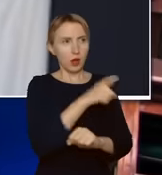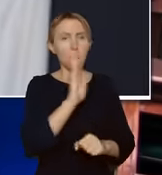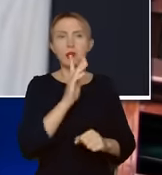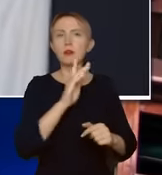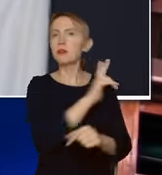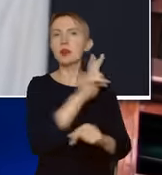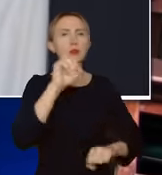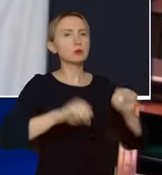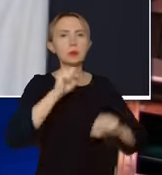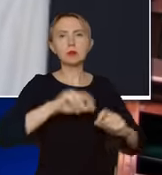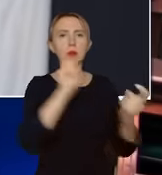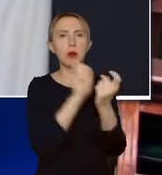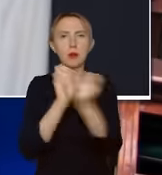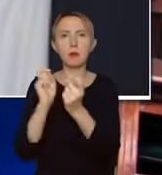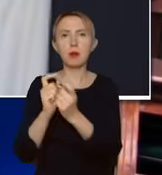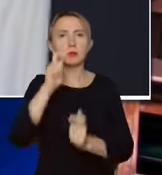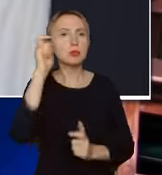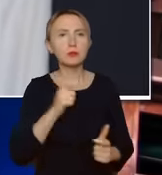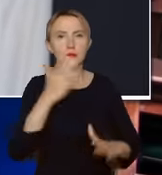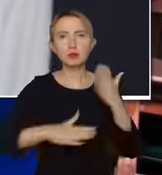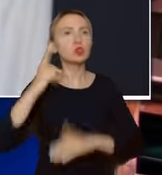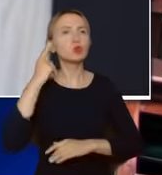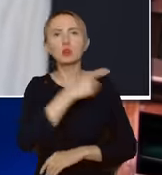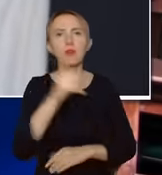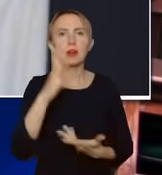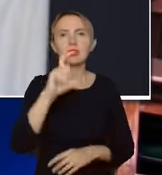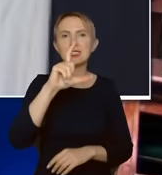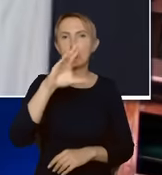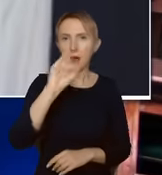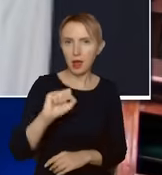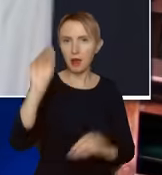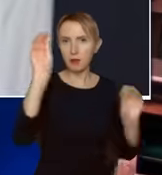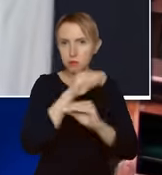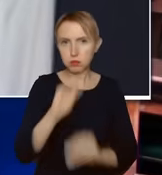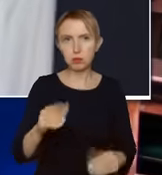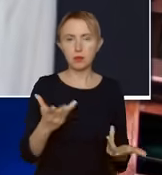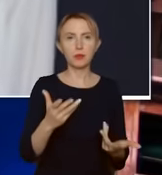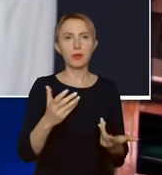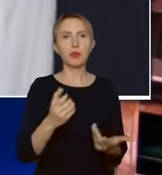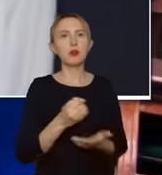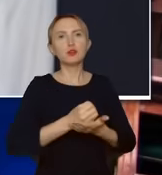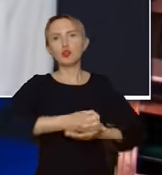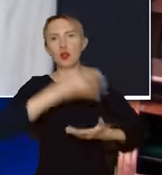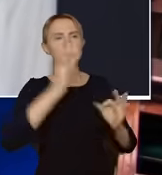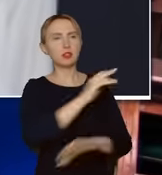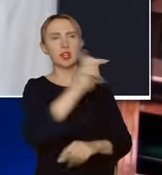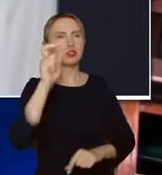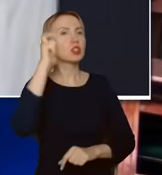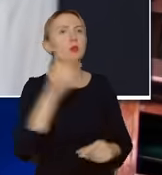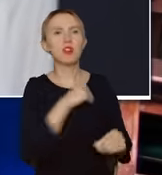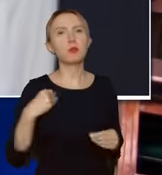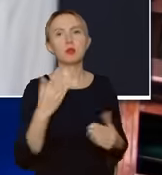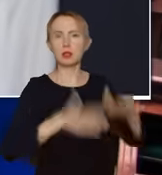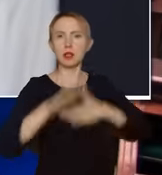sądach. Przestępcy się cieszą, słyszą, co robicie, słyszą, że chcecie CBA zlikwidować. Po prostu strzałem korki od szampana się u wszystkich kryminalistów w Polsce. Taka jest prawda. Po tym,